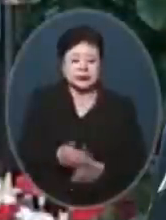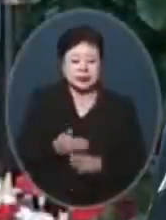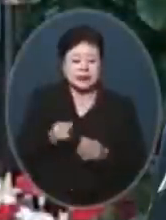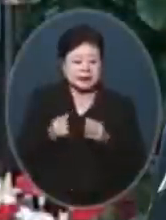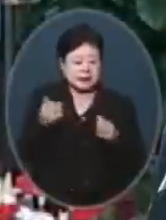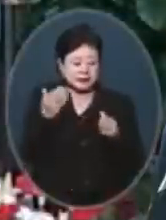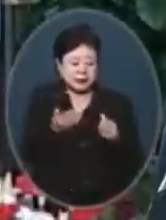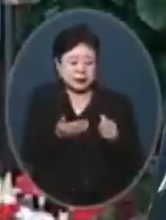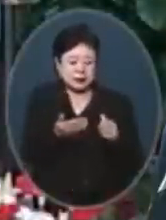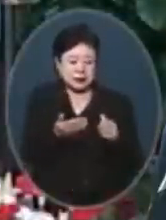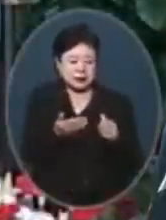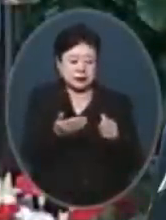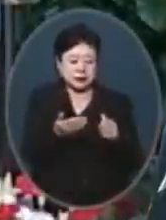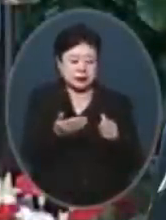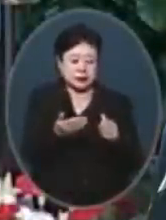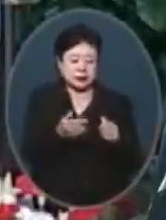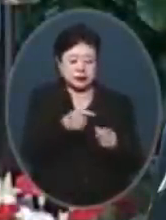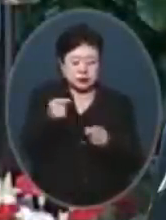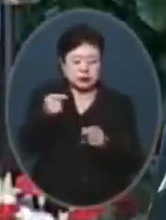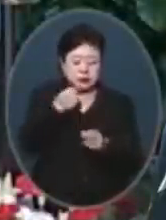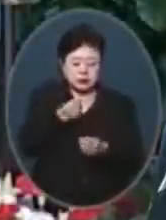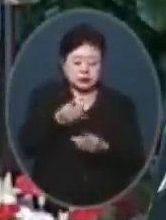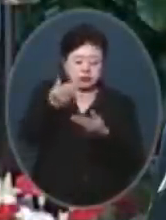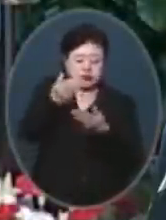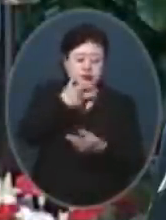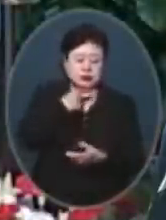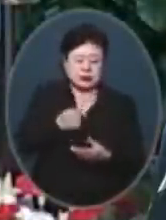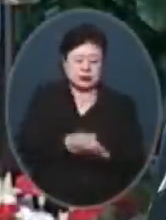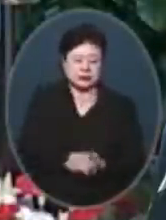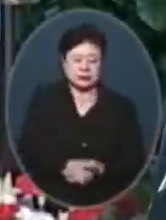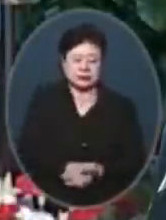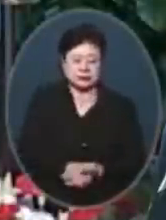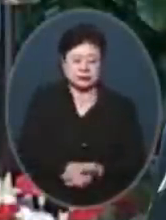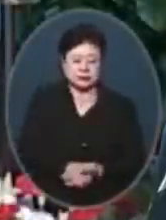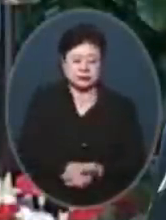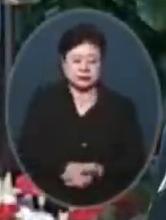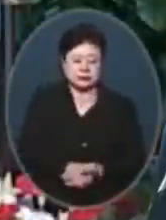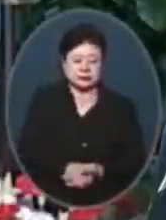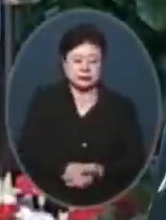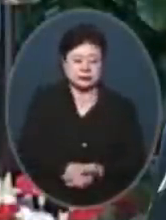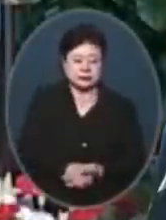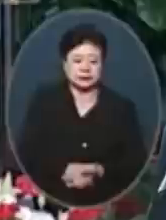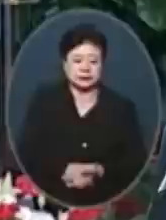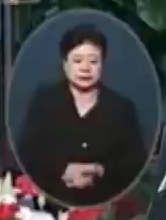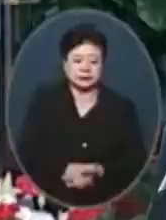이방인들을 다 구원하고 복을 주시기를 원하신다고 말하신 것입니다.